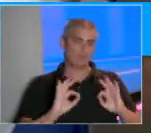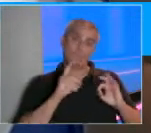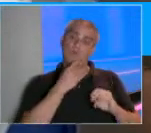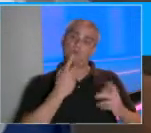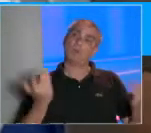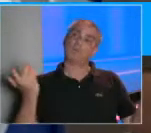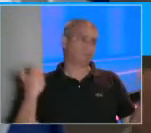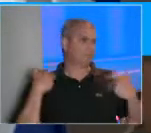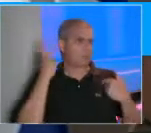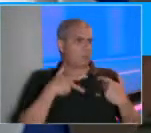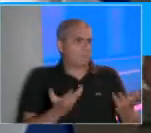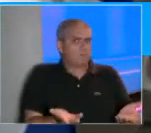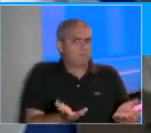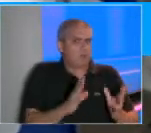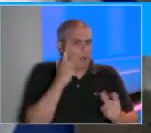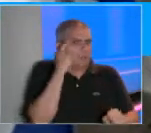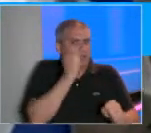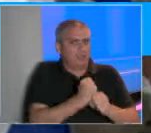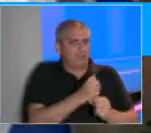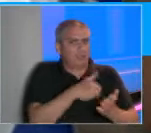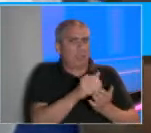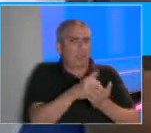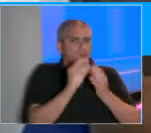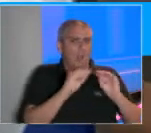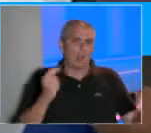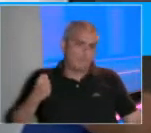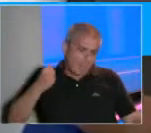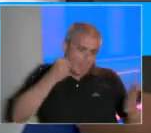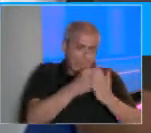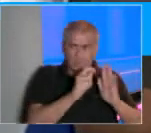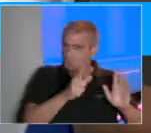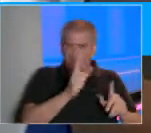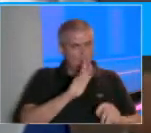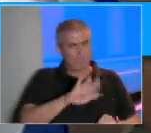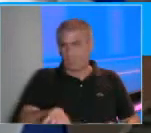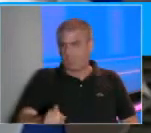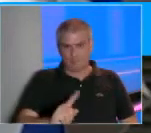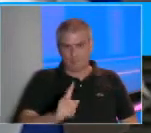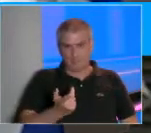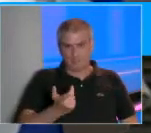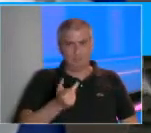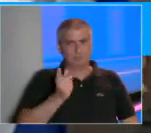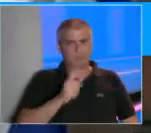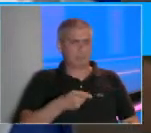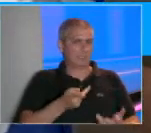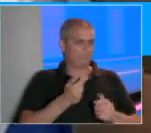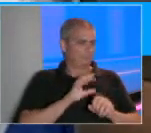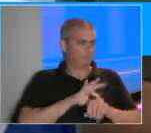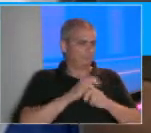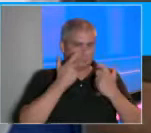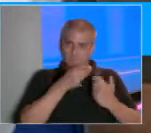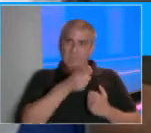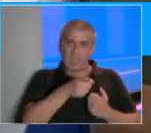אומרים, אנחנו לא מבינים למה ההתעקשות הזאת להמשיך ללמד עד יולי, לא מדובר בילדים קטנים שצריכים השגחה, שהם